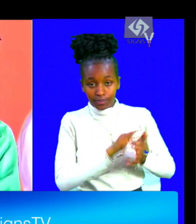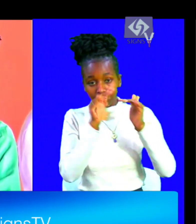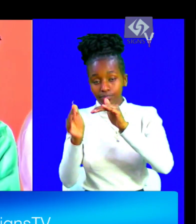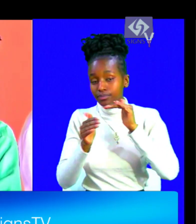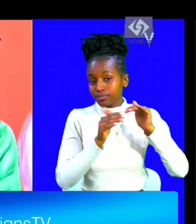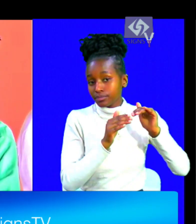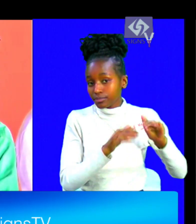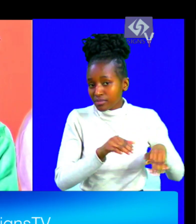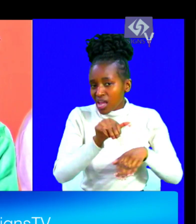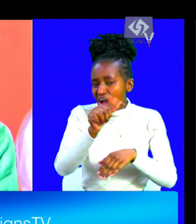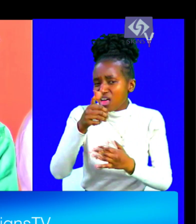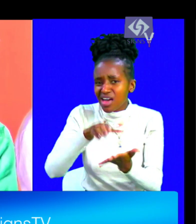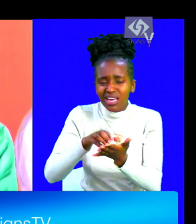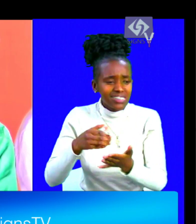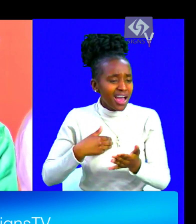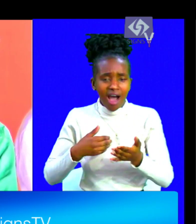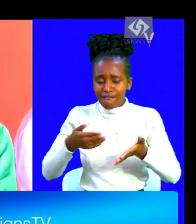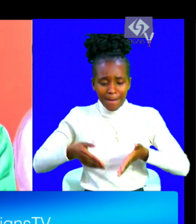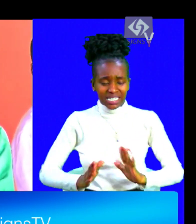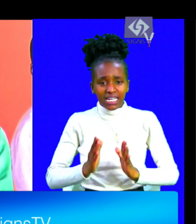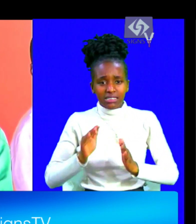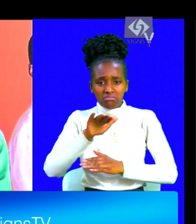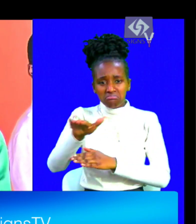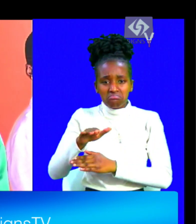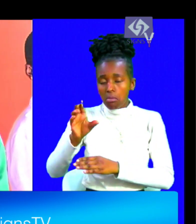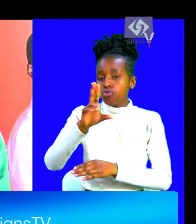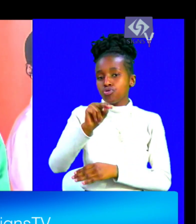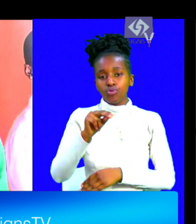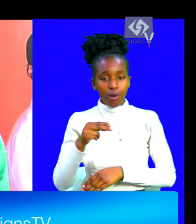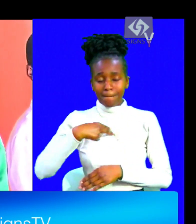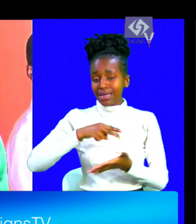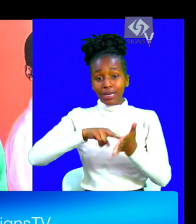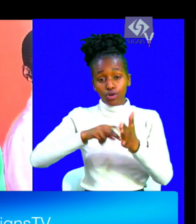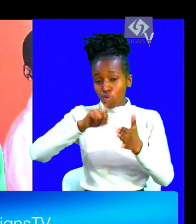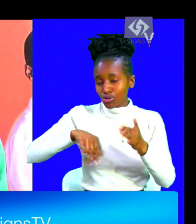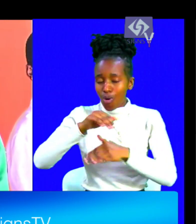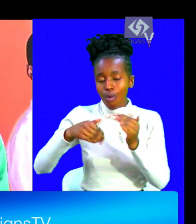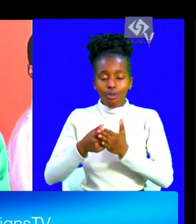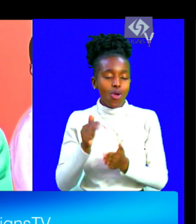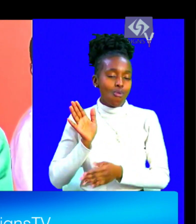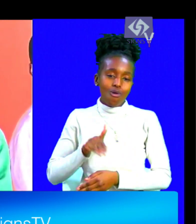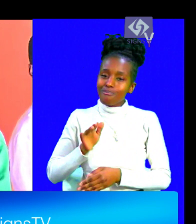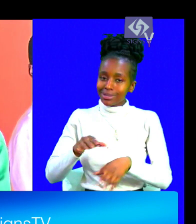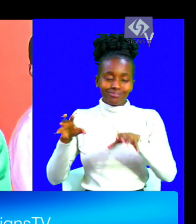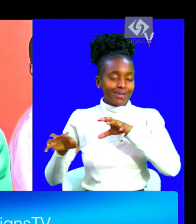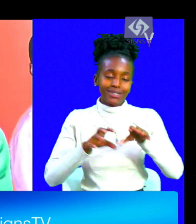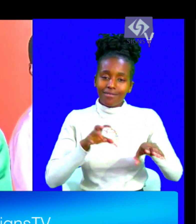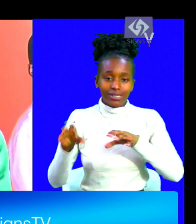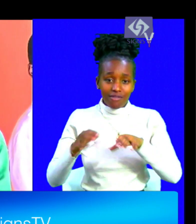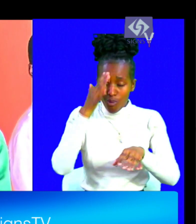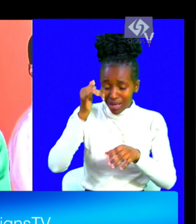mahali kuna maternity huku, na kwa hivyo akina mama wanasumbuka sana wakitembea